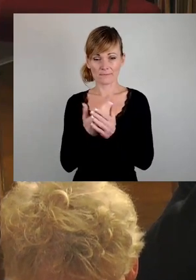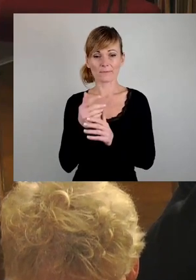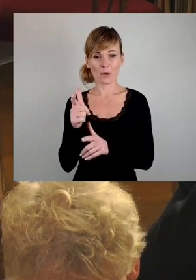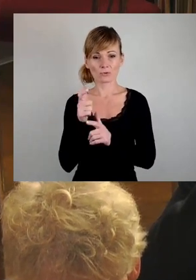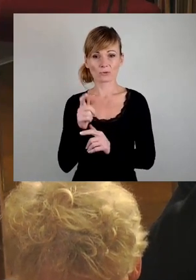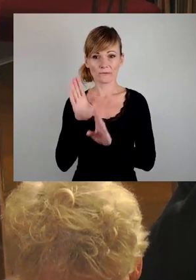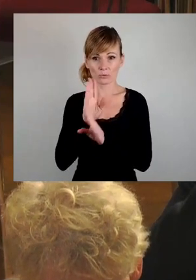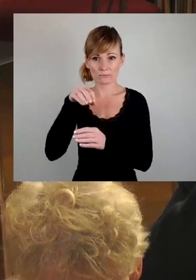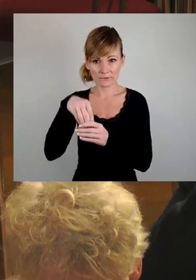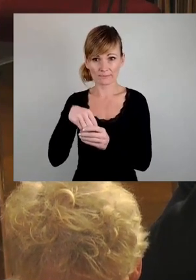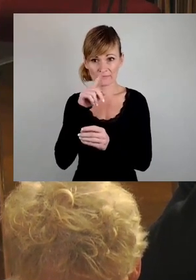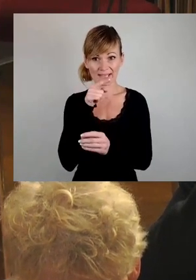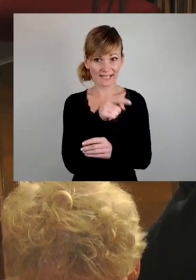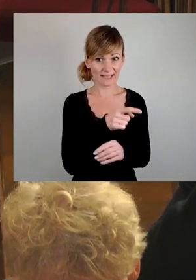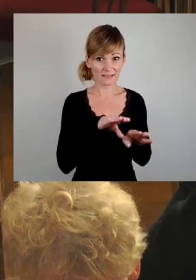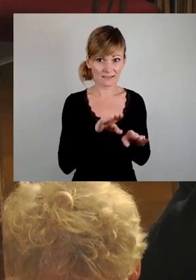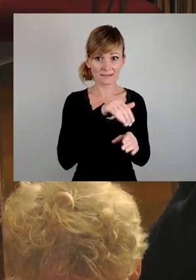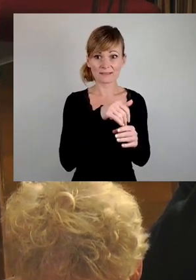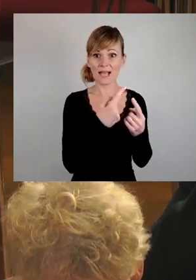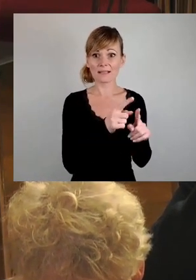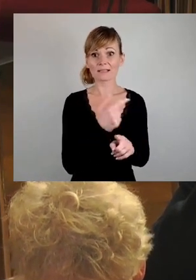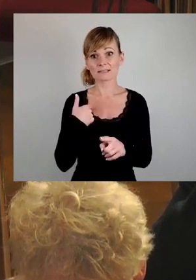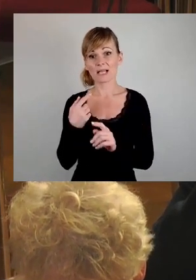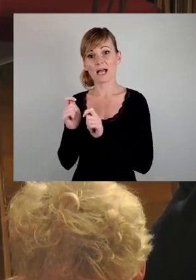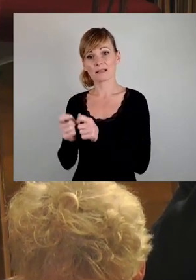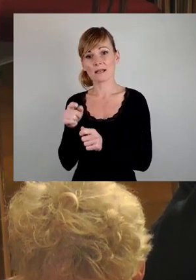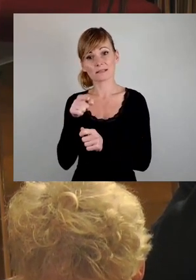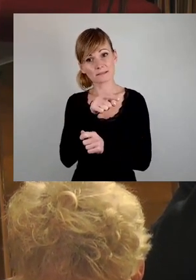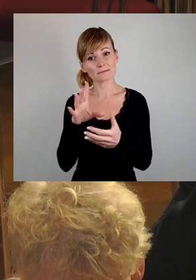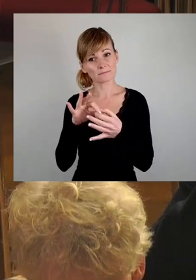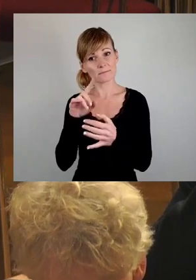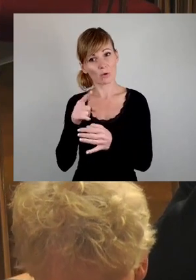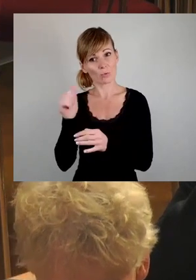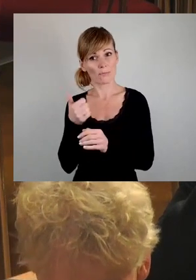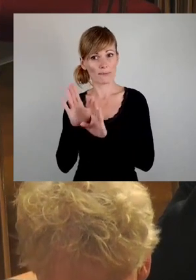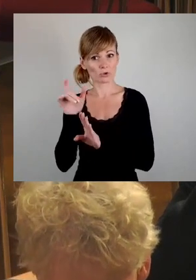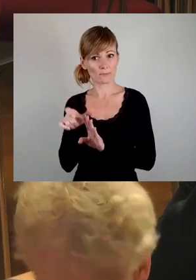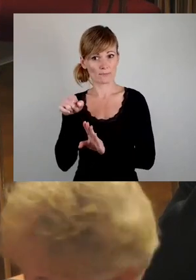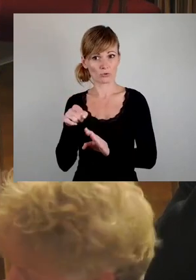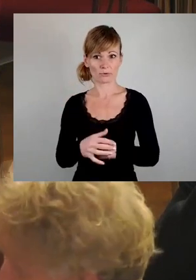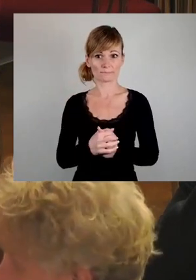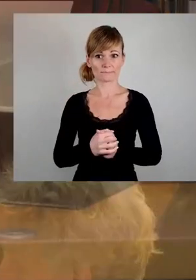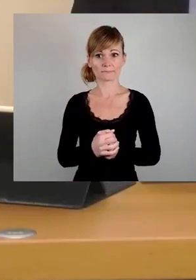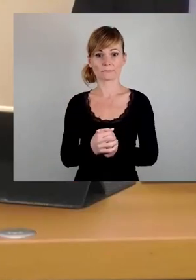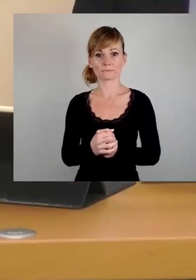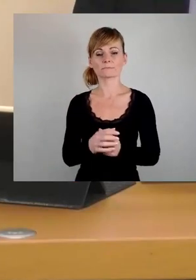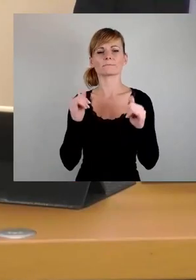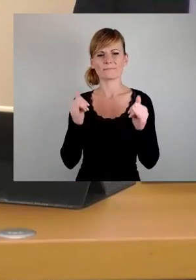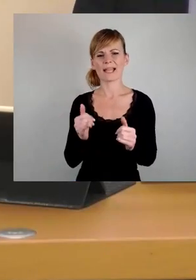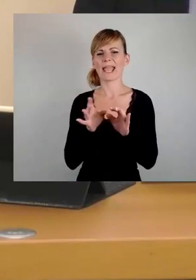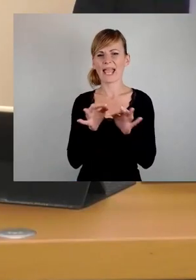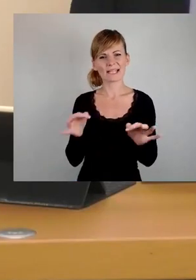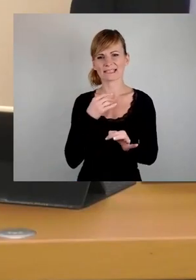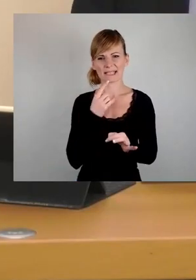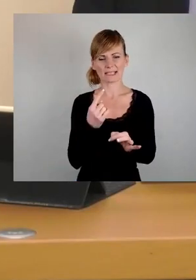wir jetzt was anderes entscheiden, beantrage ich, dass dann darüber auch nochmal abgestimmt werden muss. Ja, also ganz ehrlich gesagt,